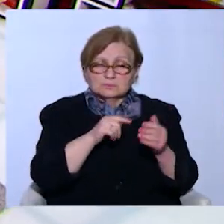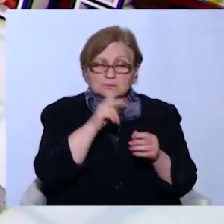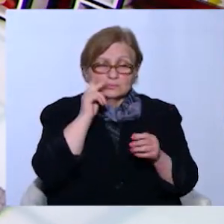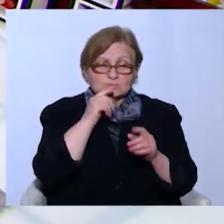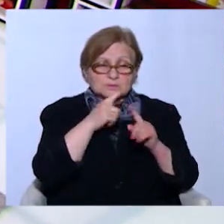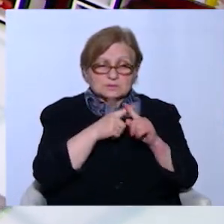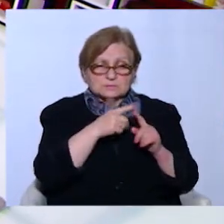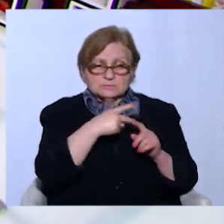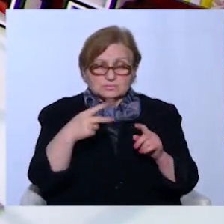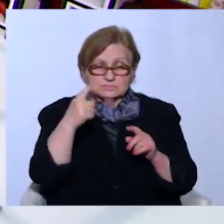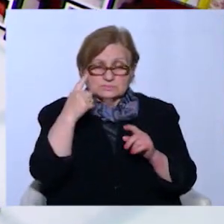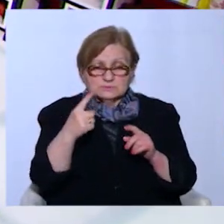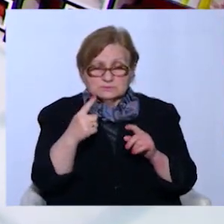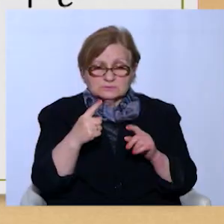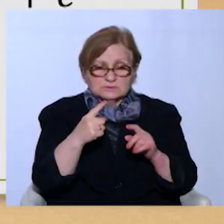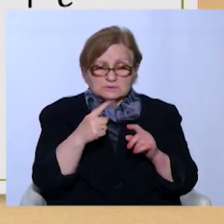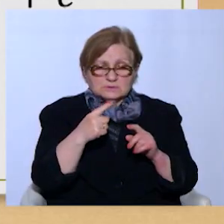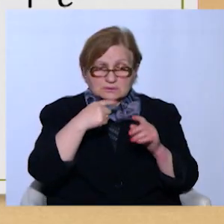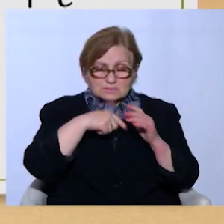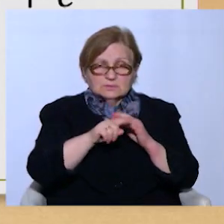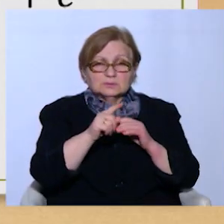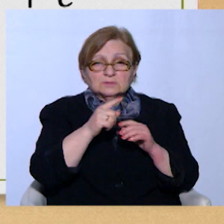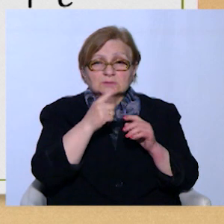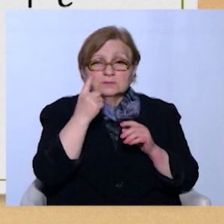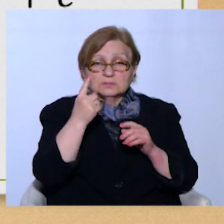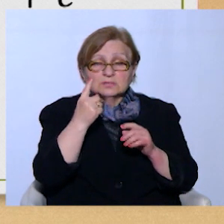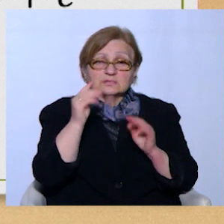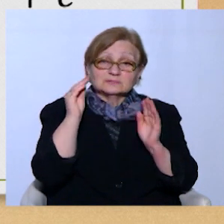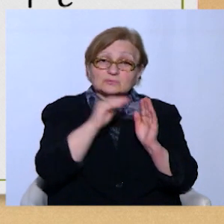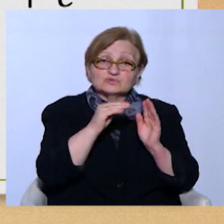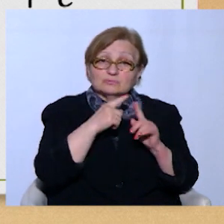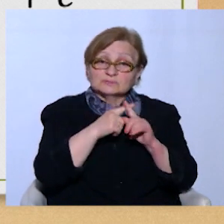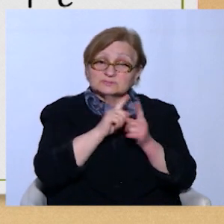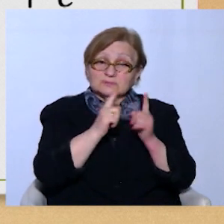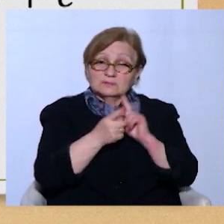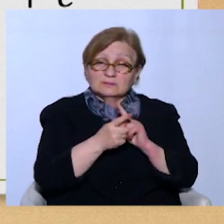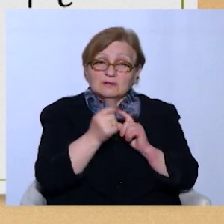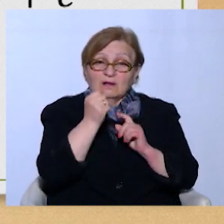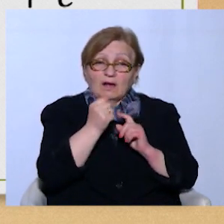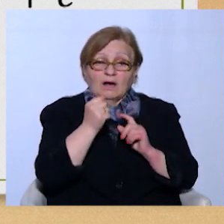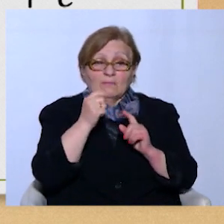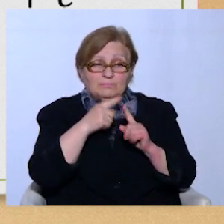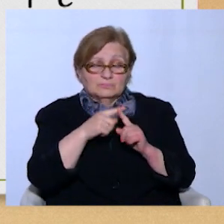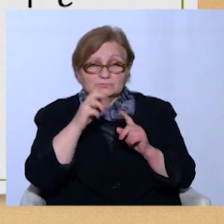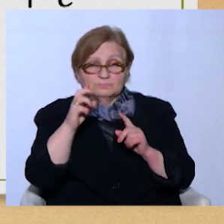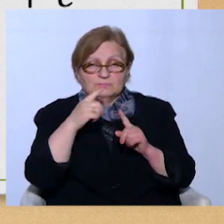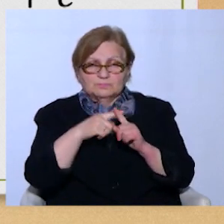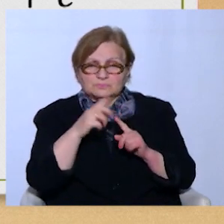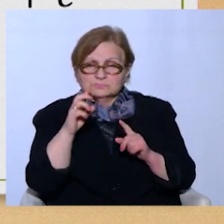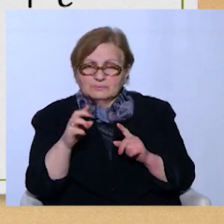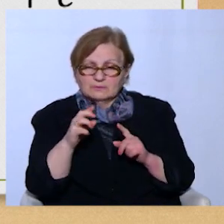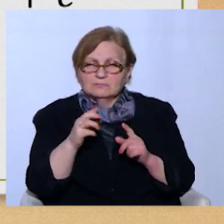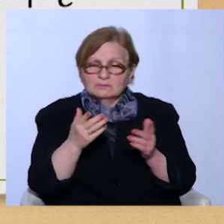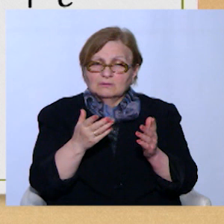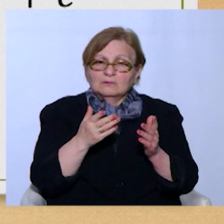x-ი უდრის 1-ს, ანუ f(x) ფუნქციაში x-ი რო 1 ჩავსვათ, მიიღება a + b + c, x-ის მაგივრად რო 1